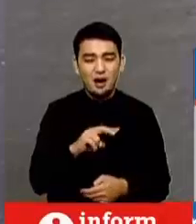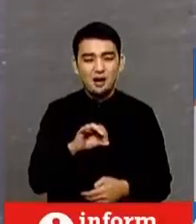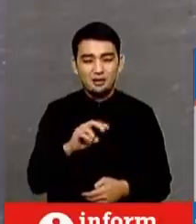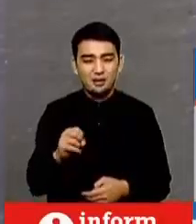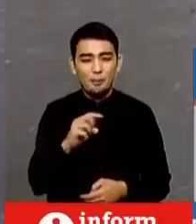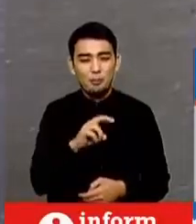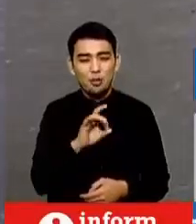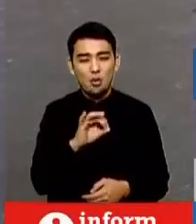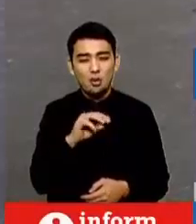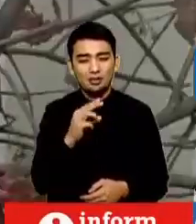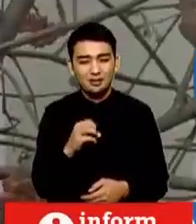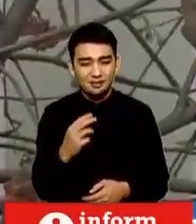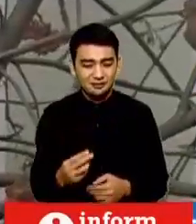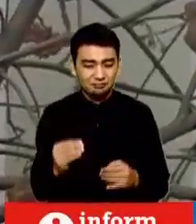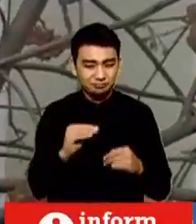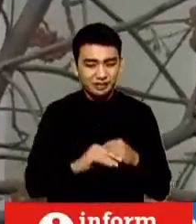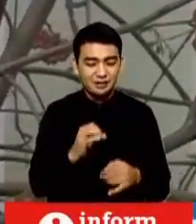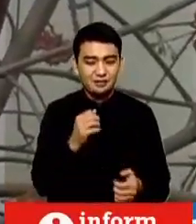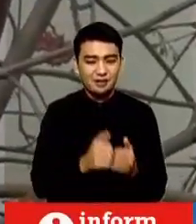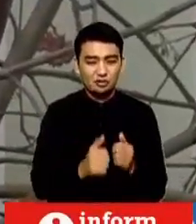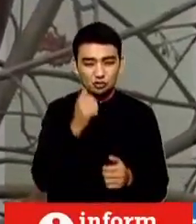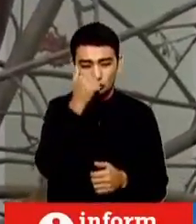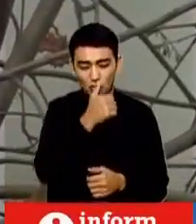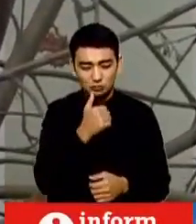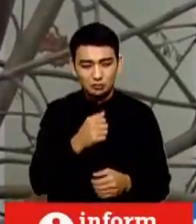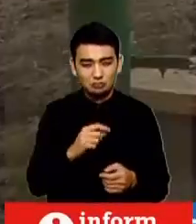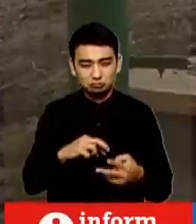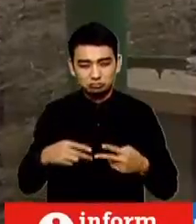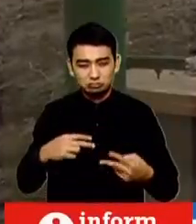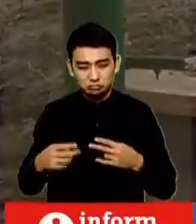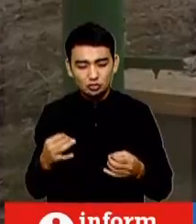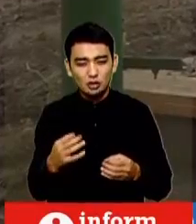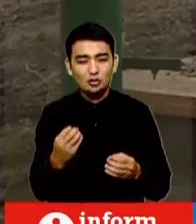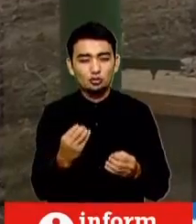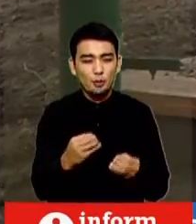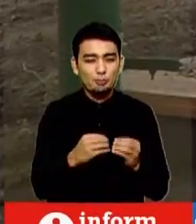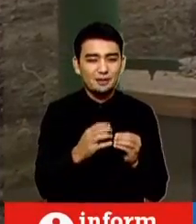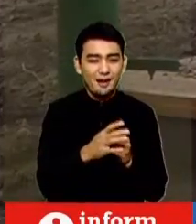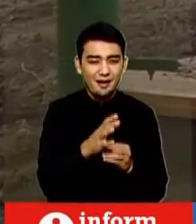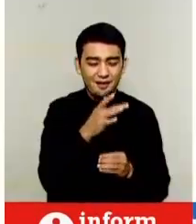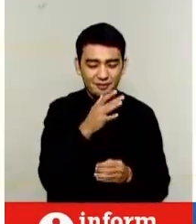протез қойып, оны жыл сайын ауыстыру керек. Сондай-ақ 15 жасқа толғанда саусақты өсіруге арналған